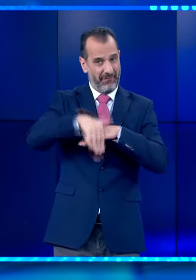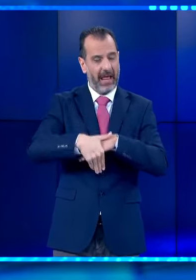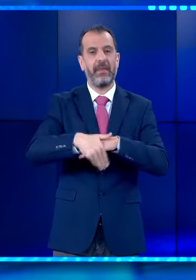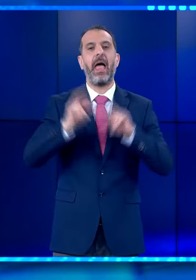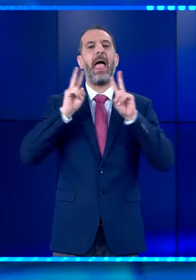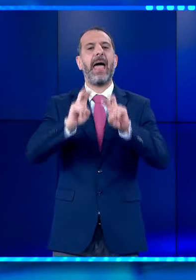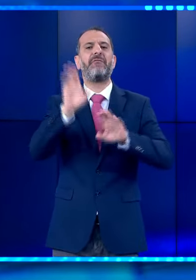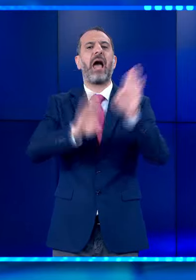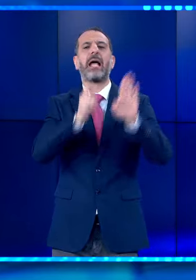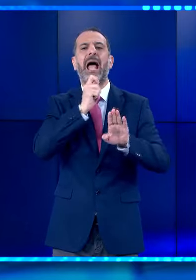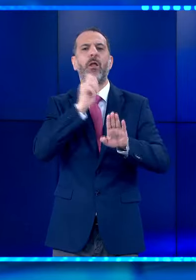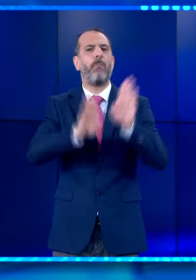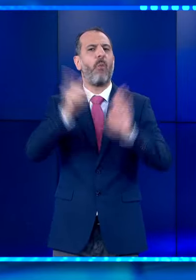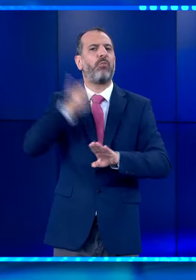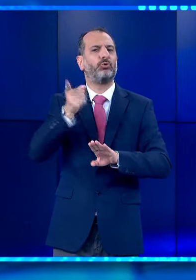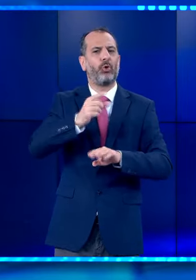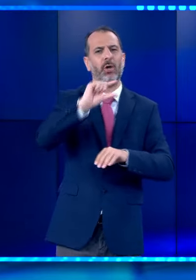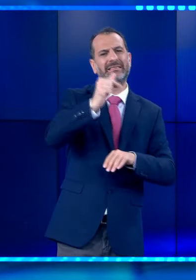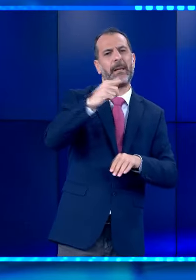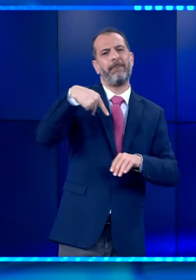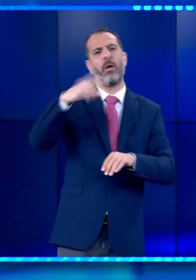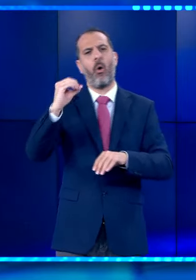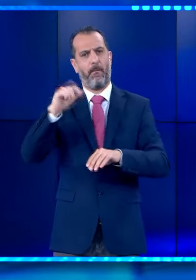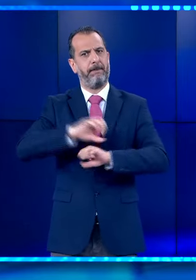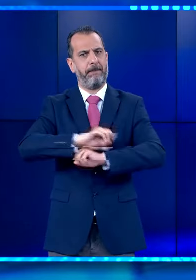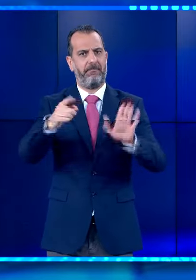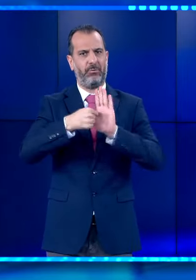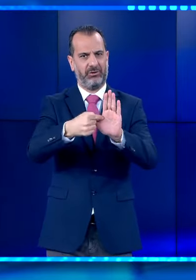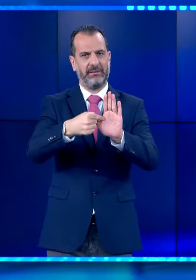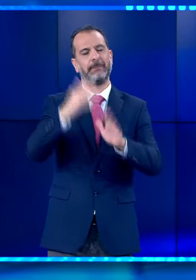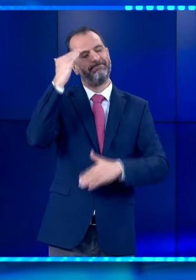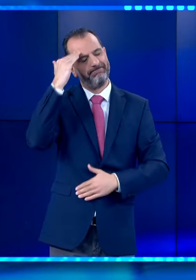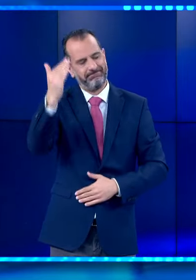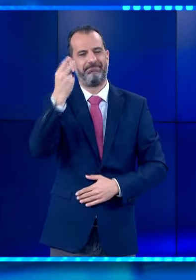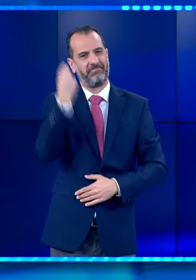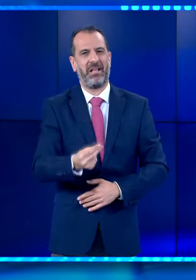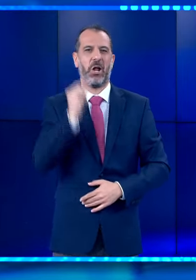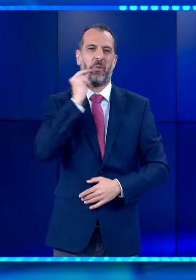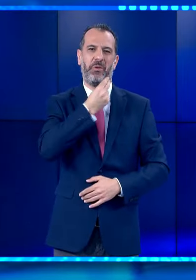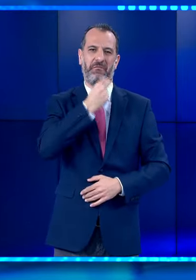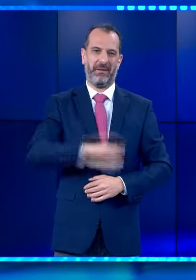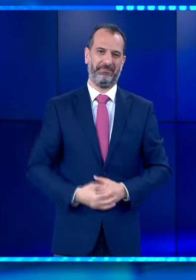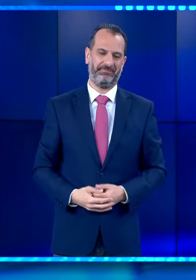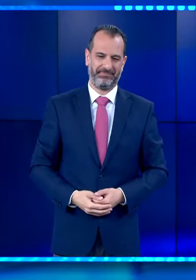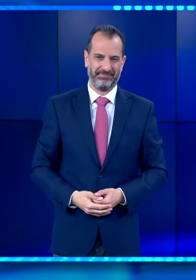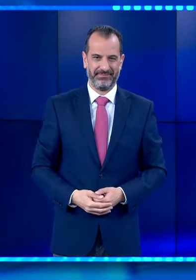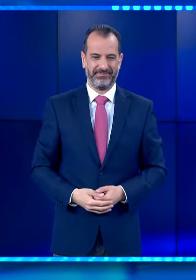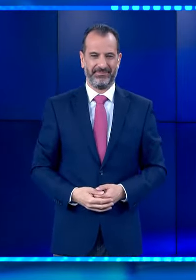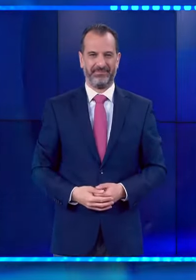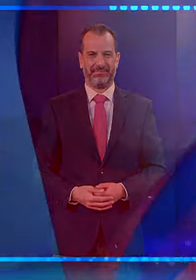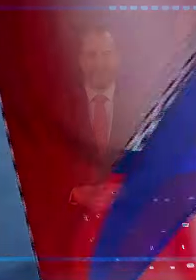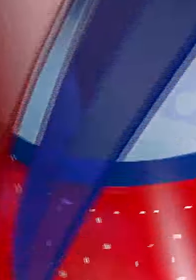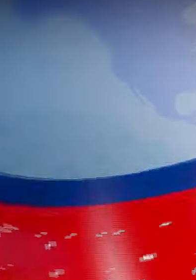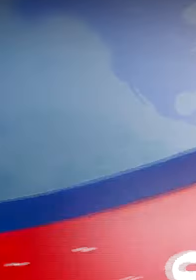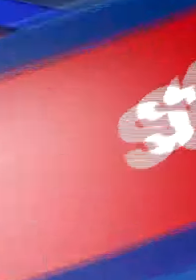μας παρουσιάζεται και η μεγάλη δημοσκόπηση της GPO. Κυρίες και κύριοι, καλό και χαρούμενο απόγευμα να έχετε. Γεια σας.